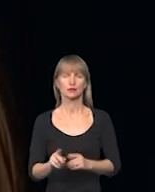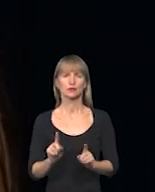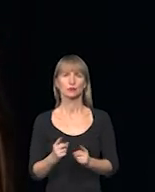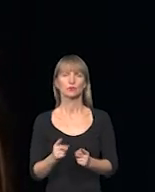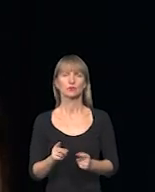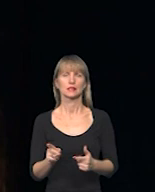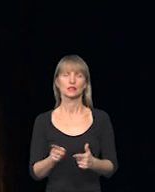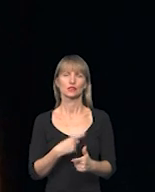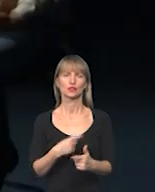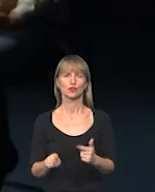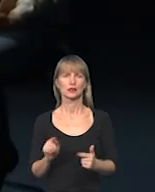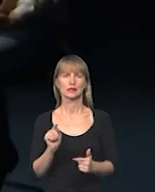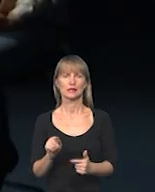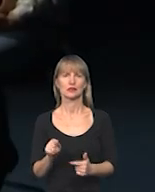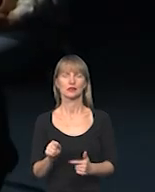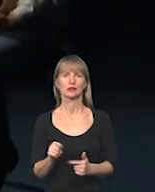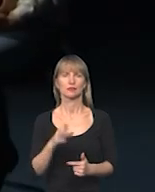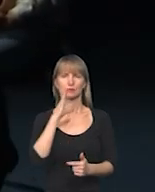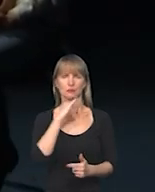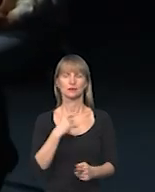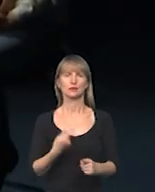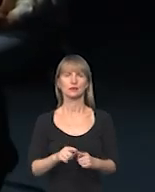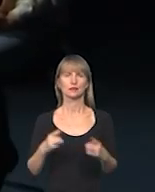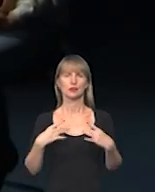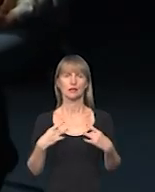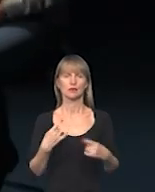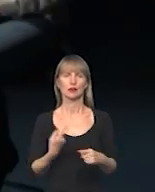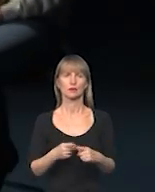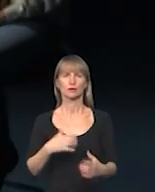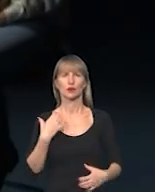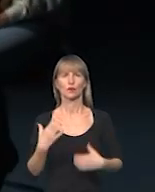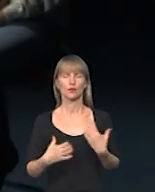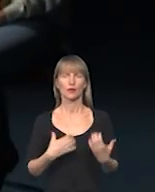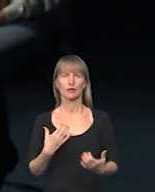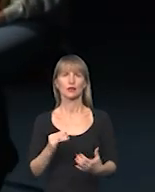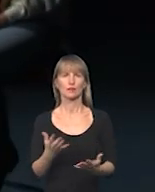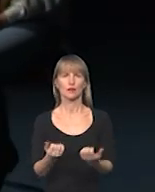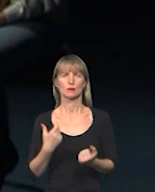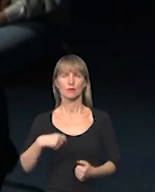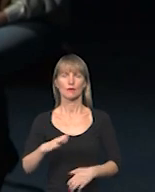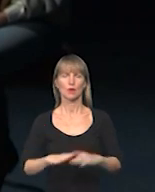чи ти подолаєш цей стрес, ці хвилювання, та візьмеш себе в